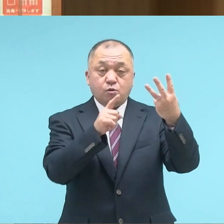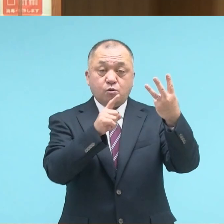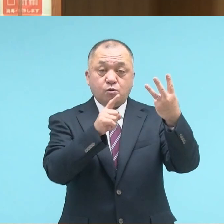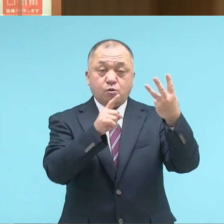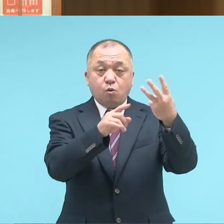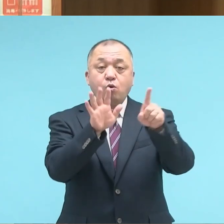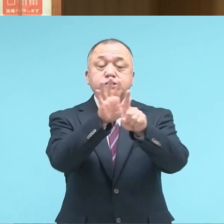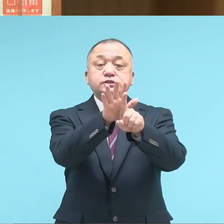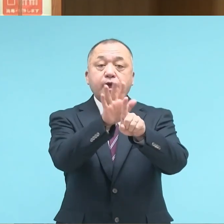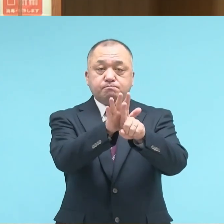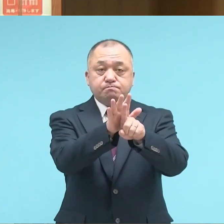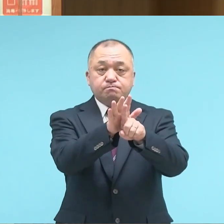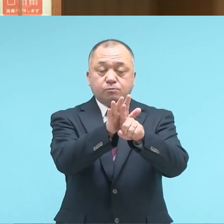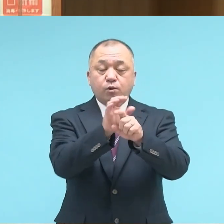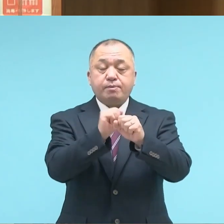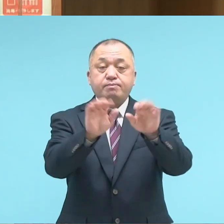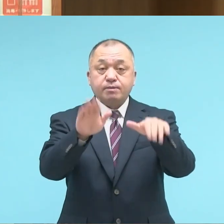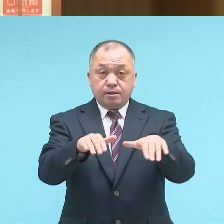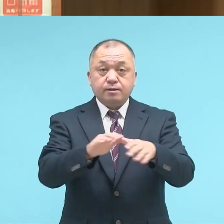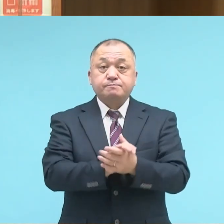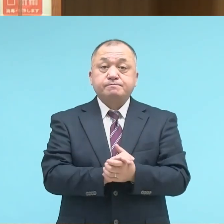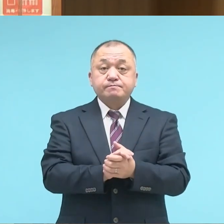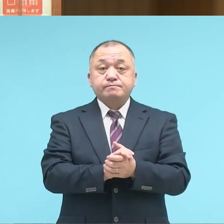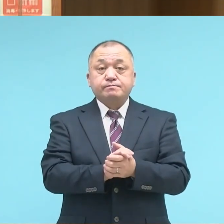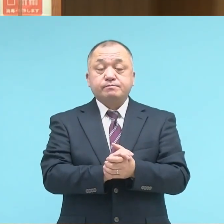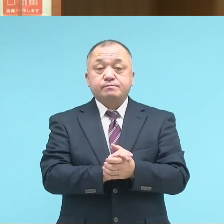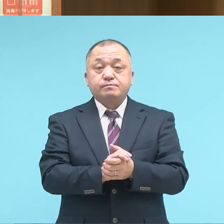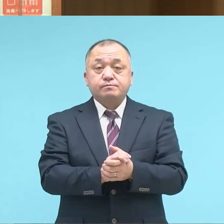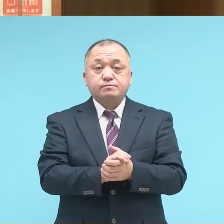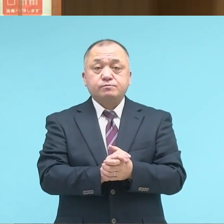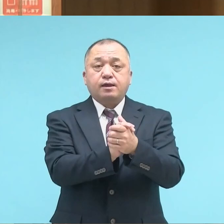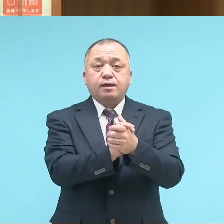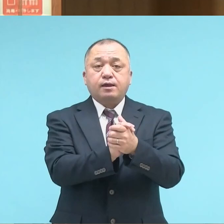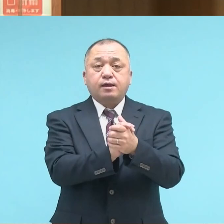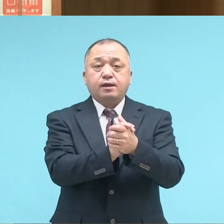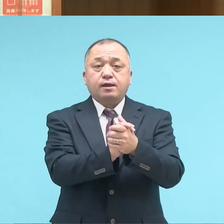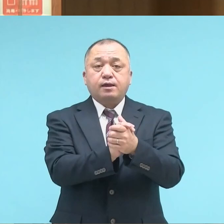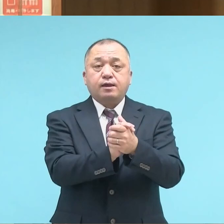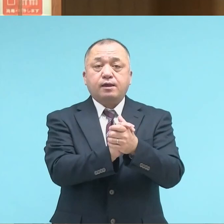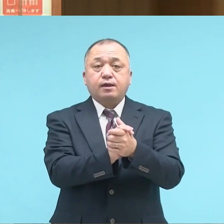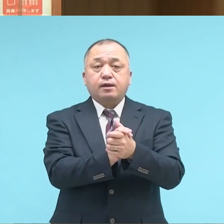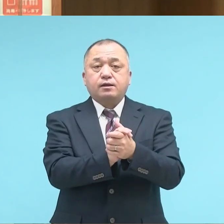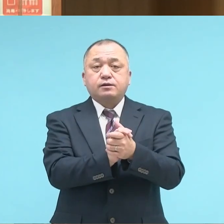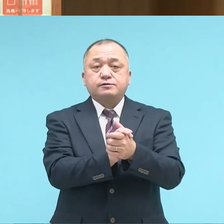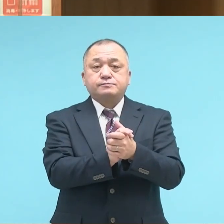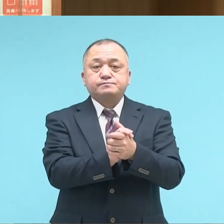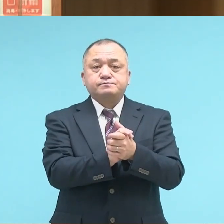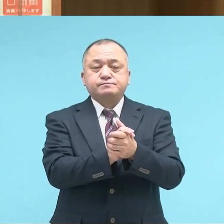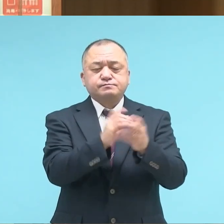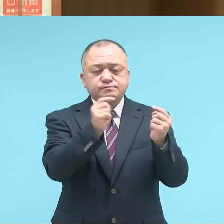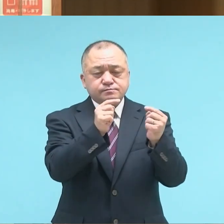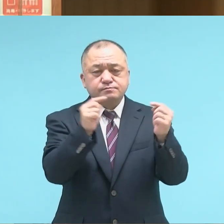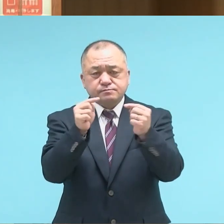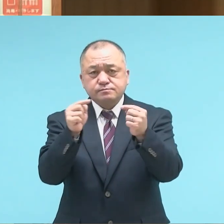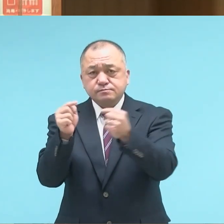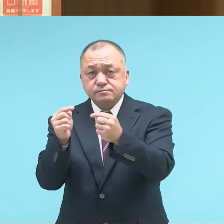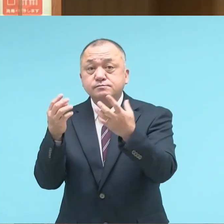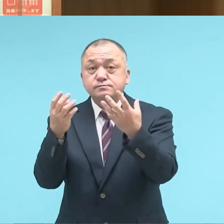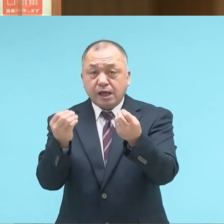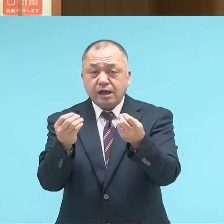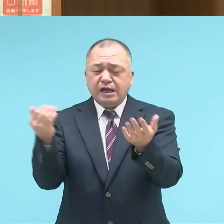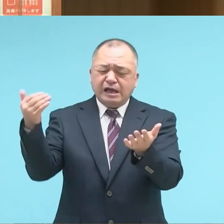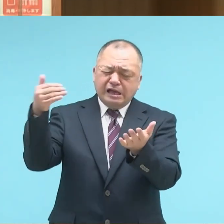そういった支援を講じてきました。その中で、さまざま検討をしてきた中での、最後の